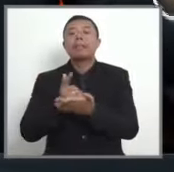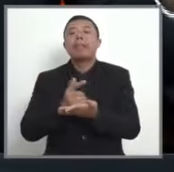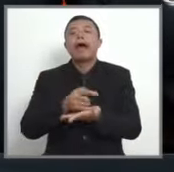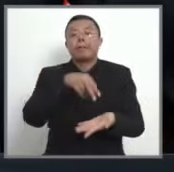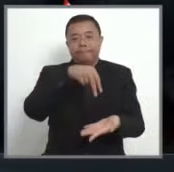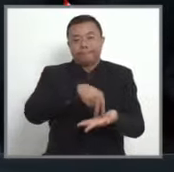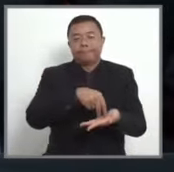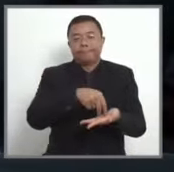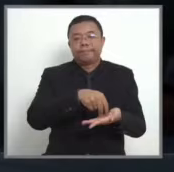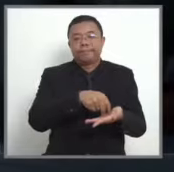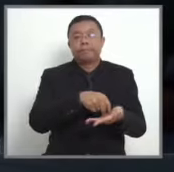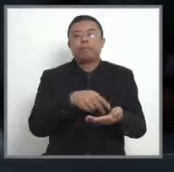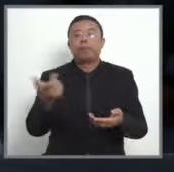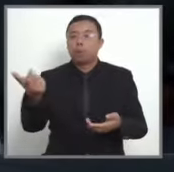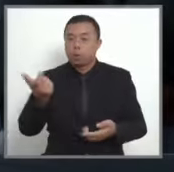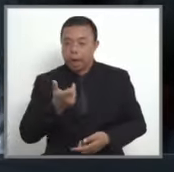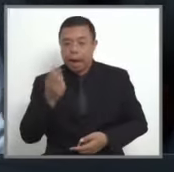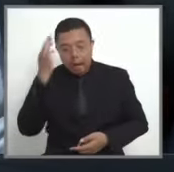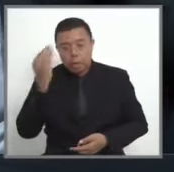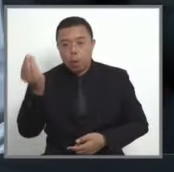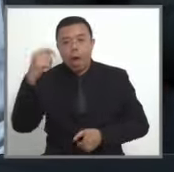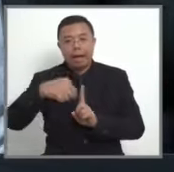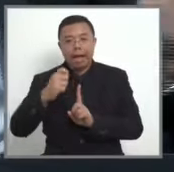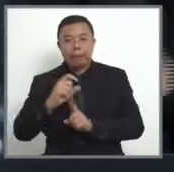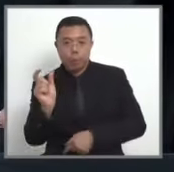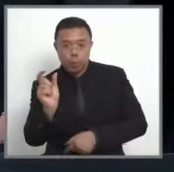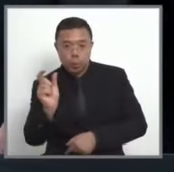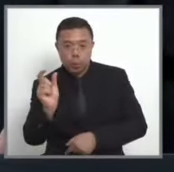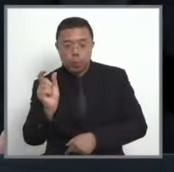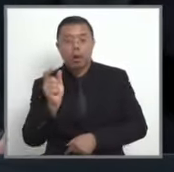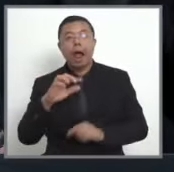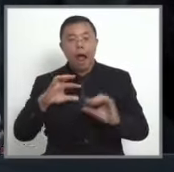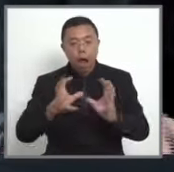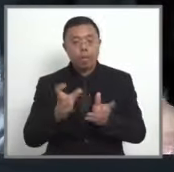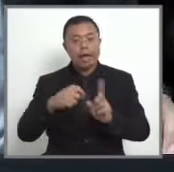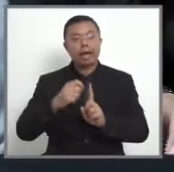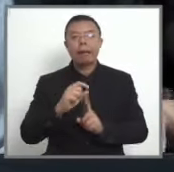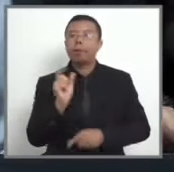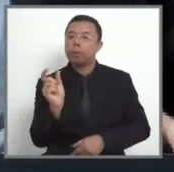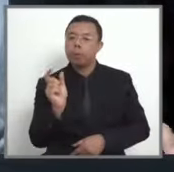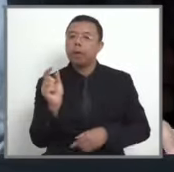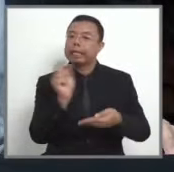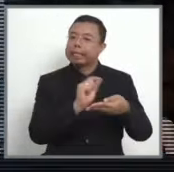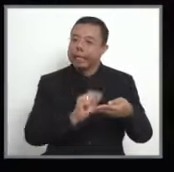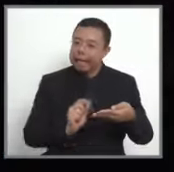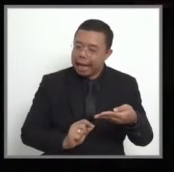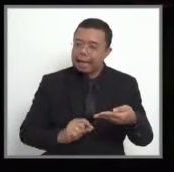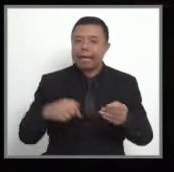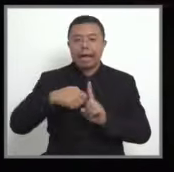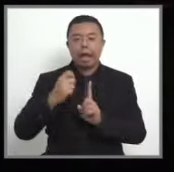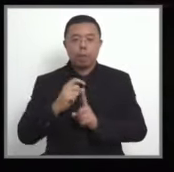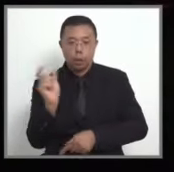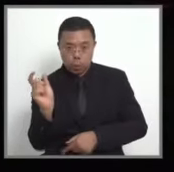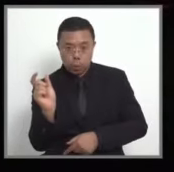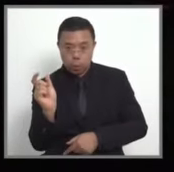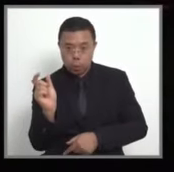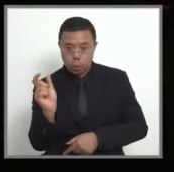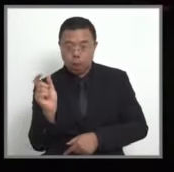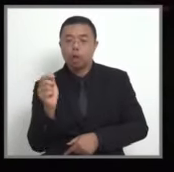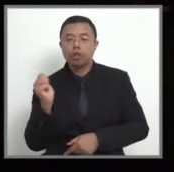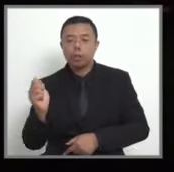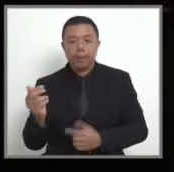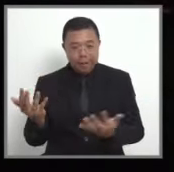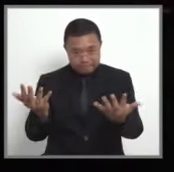atas panggung. Kami juga mengundang ketua KPU, anggota KPU, sekretaris jenderal KPU untuk menuju